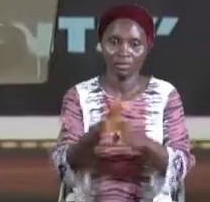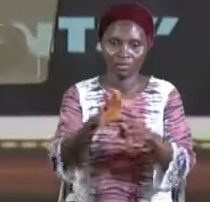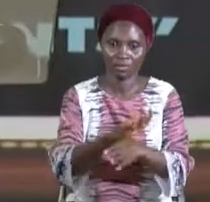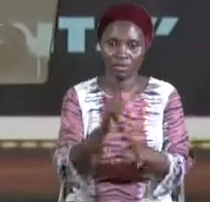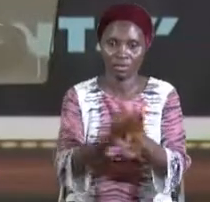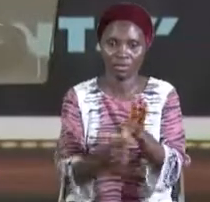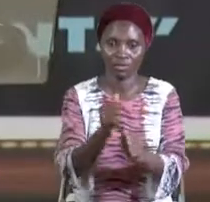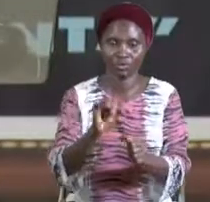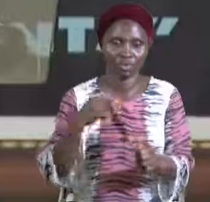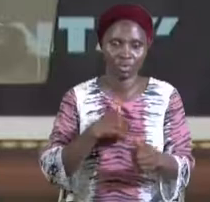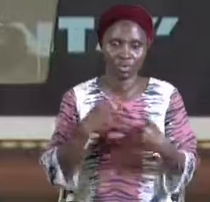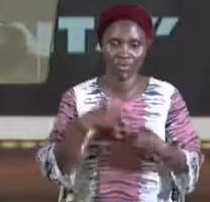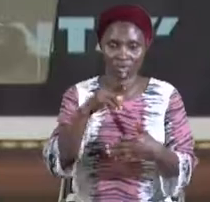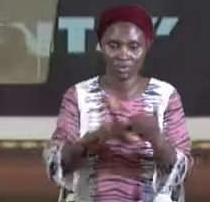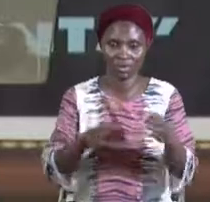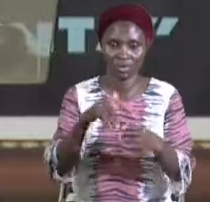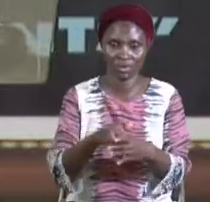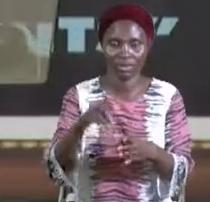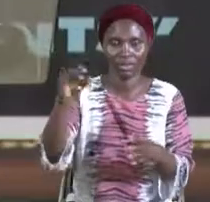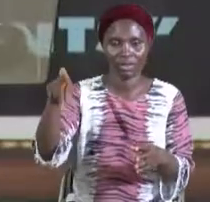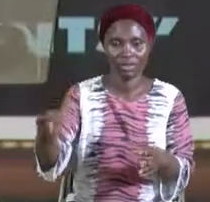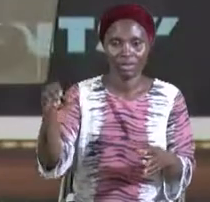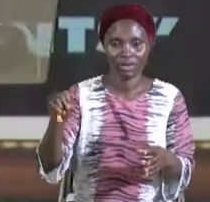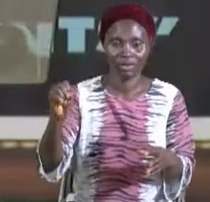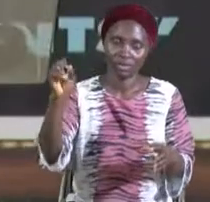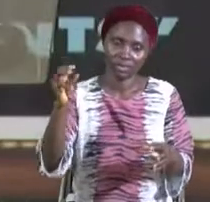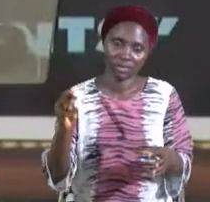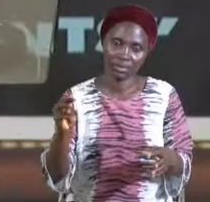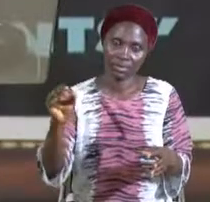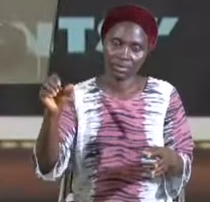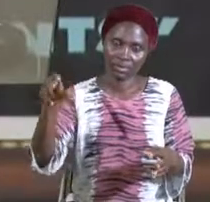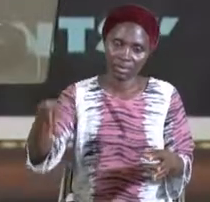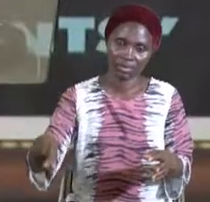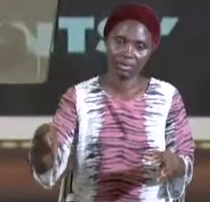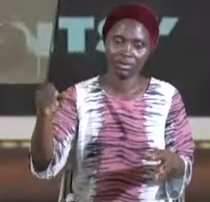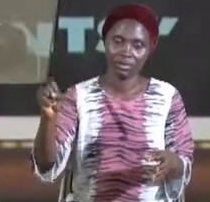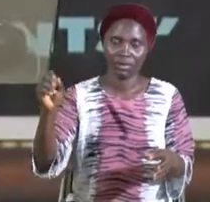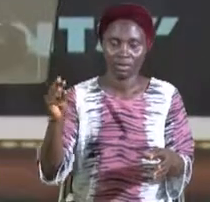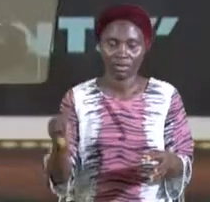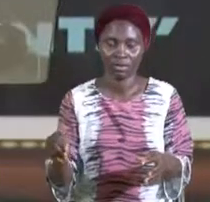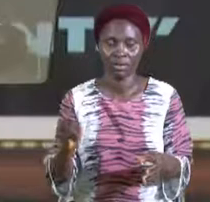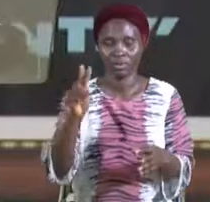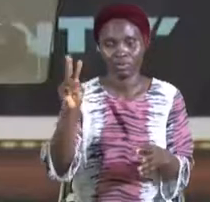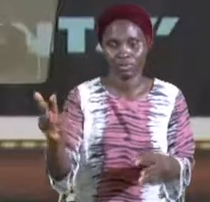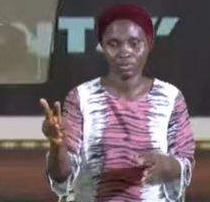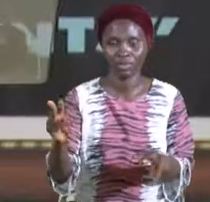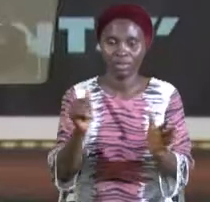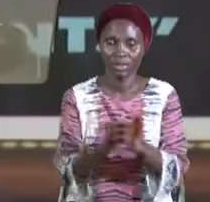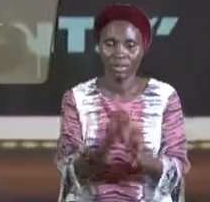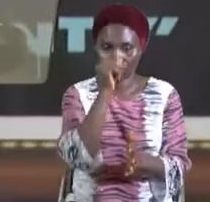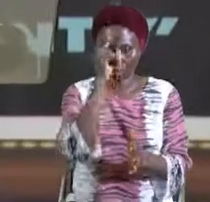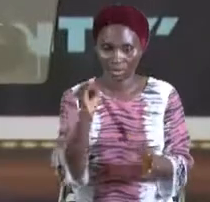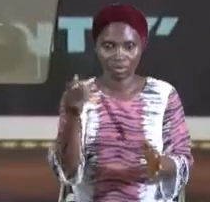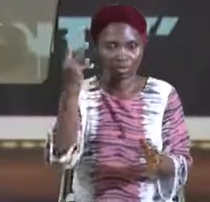2. Cette compréhension a été donnée par le Dieu Tout-Puissant. Cette compréhension, c'était